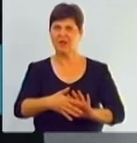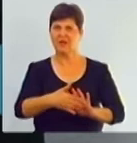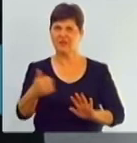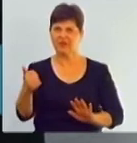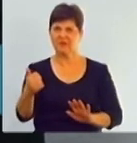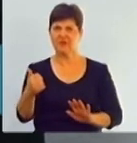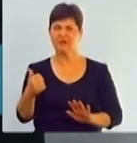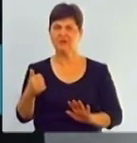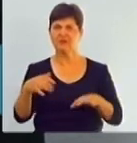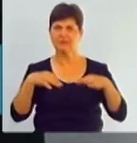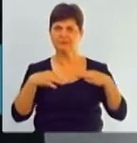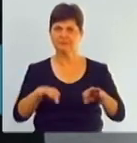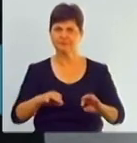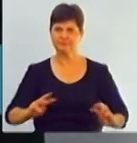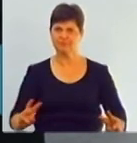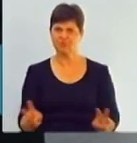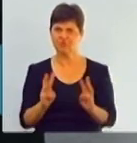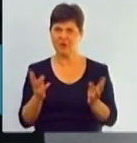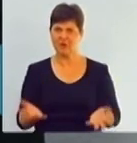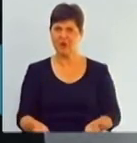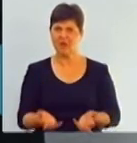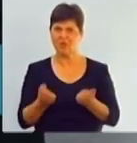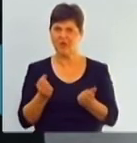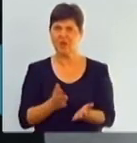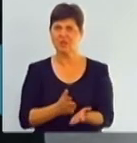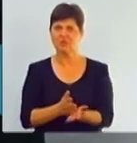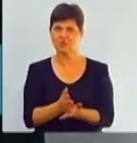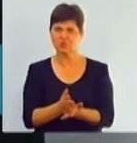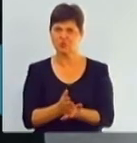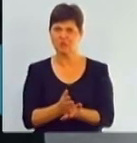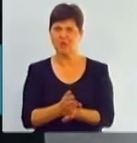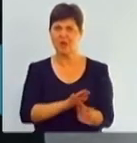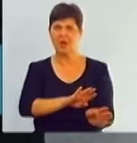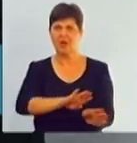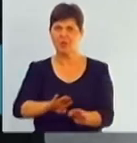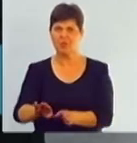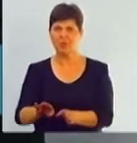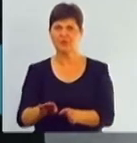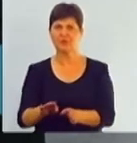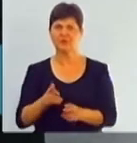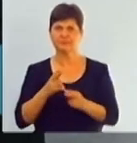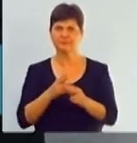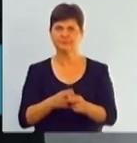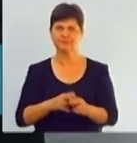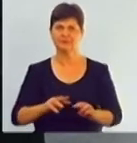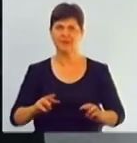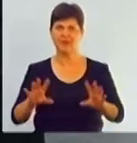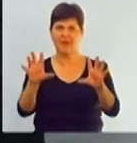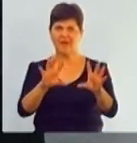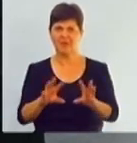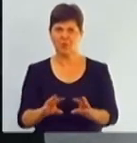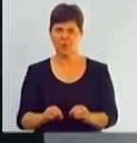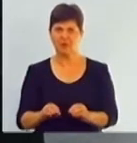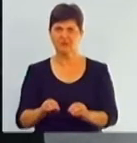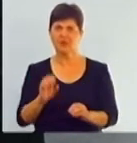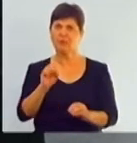підрозділи пожежно-рятувальної служби, потім вжити всіх заходів щодо евакуації. Якщо